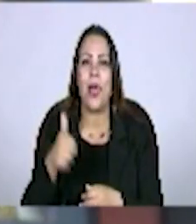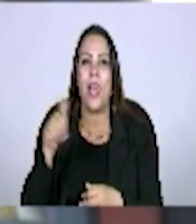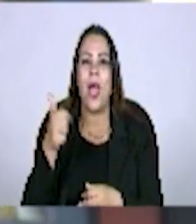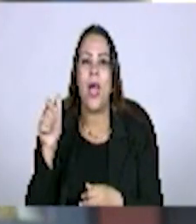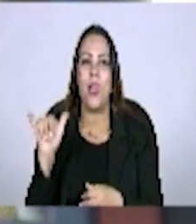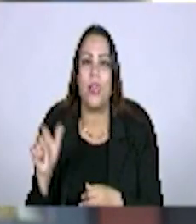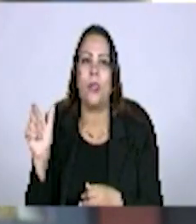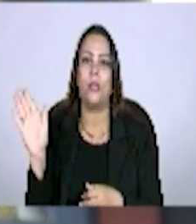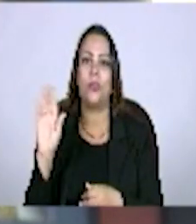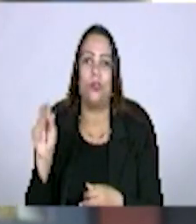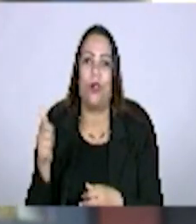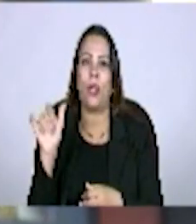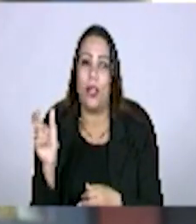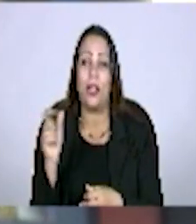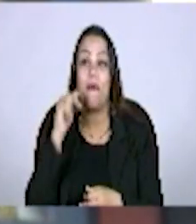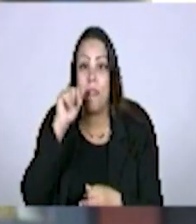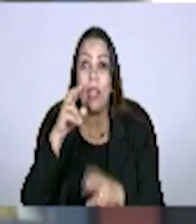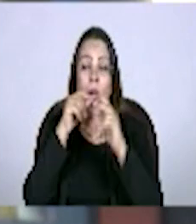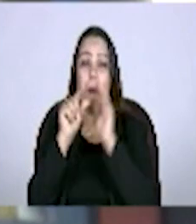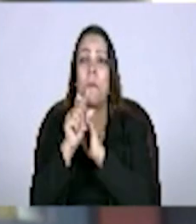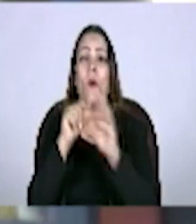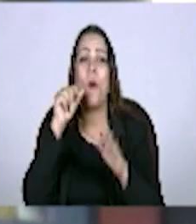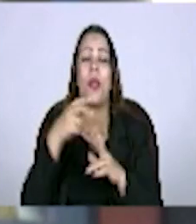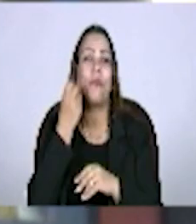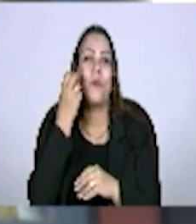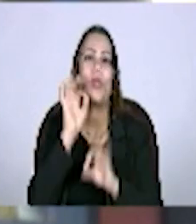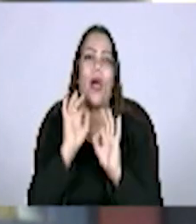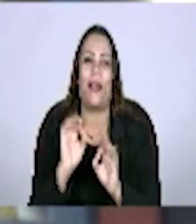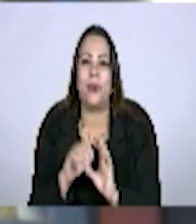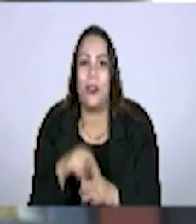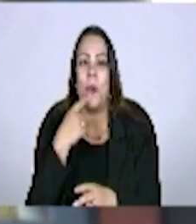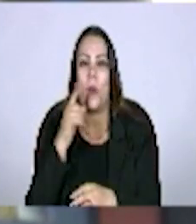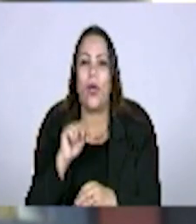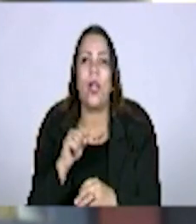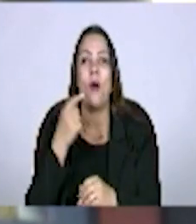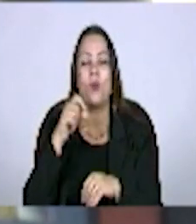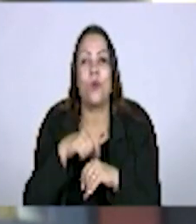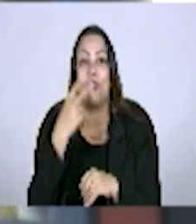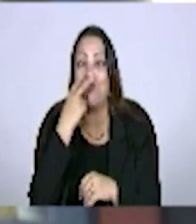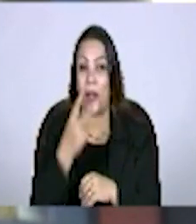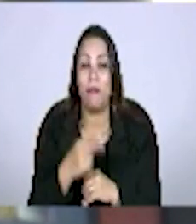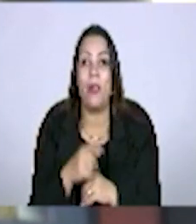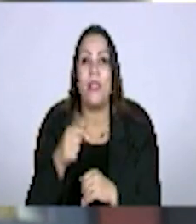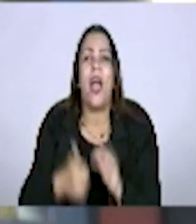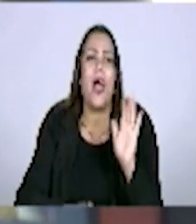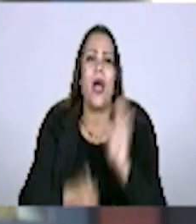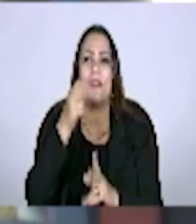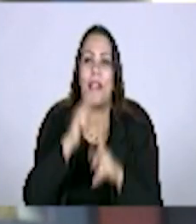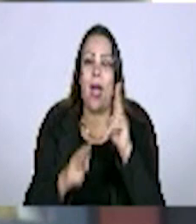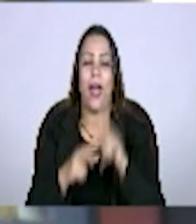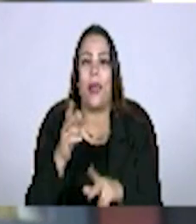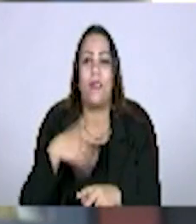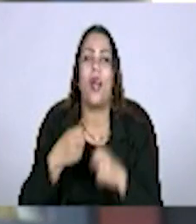البرت اينشتاين في هذه المقوله المبدعه وانا شايف ان ان افضل حاجه